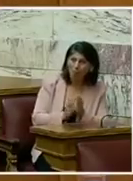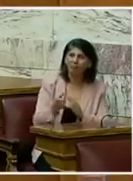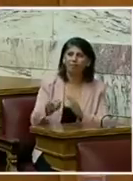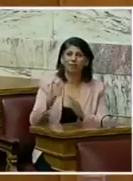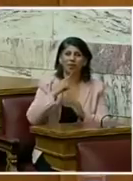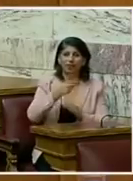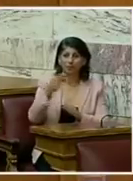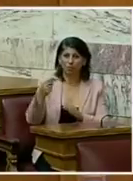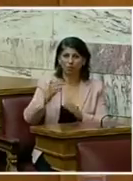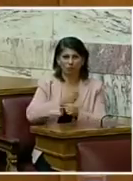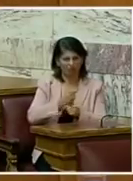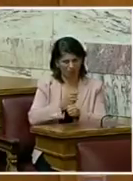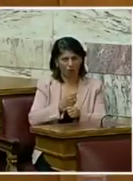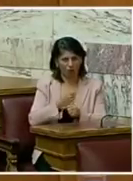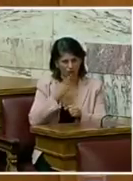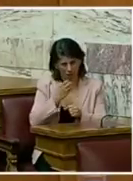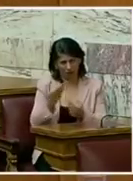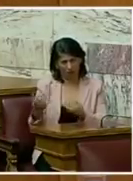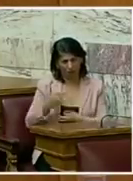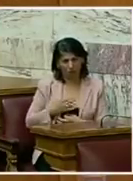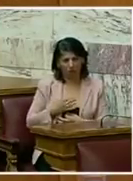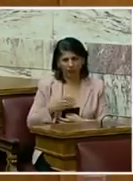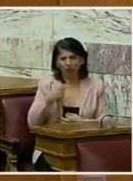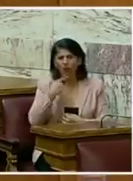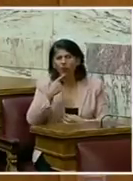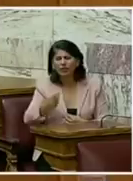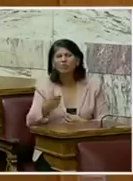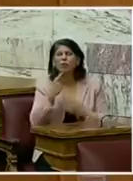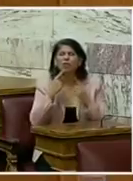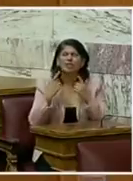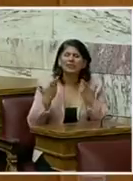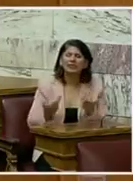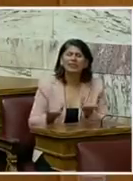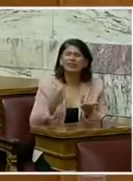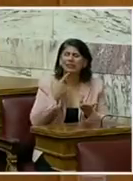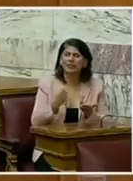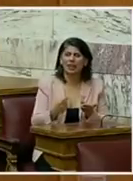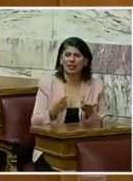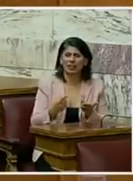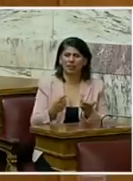φαρμακού. Σοβαρολογείτε? Εγώ θα σας πω τι λέγανε άνθρωποι υπεράνω